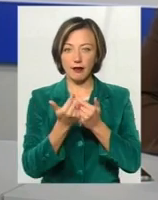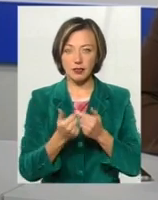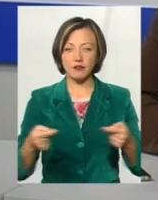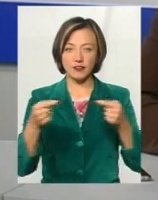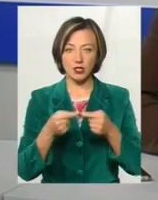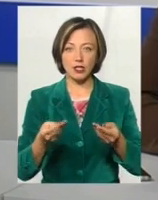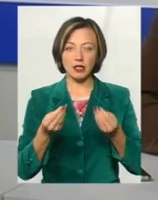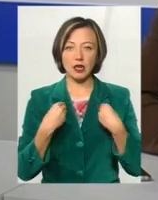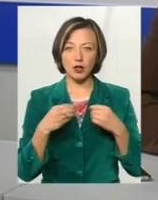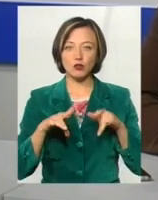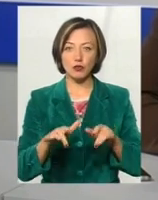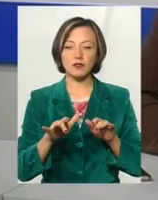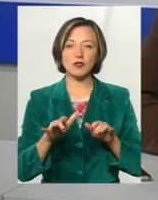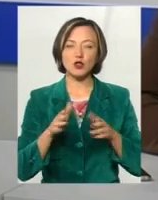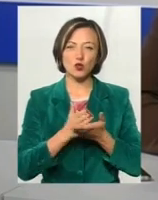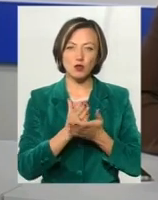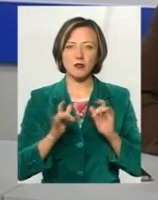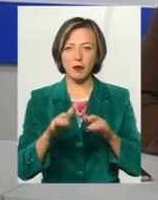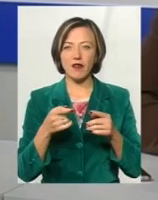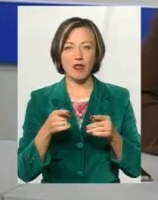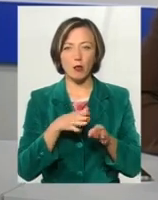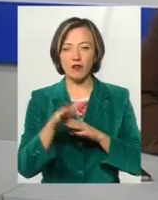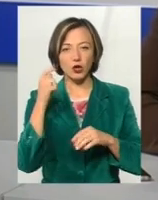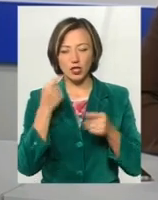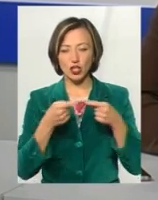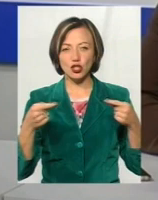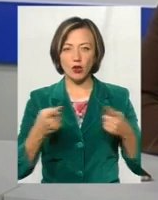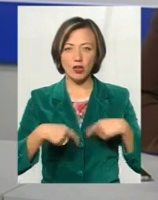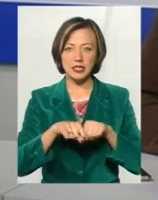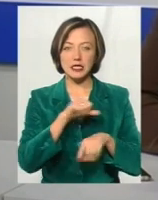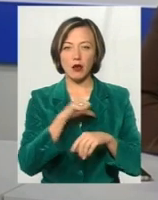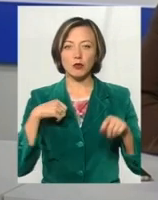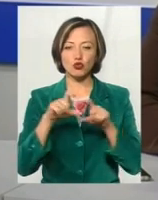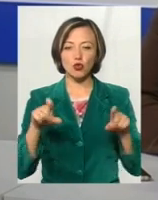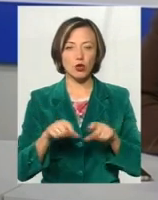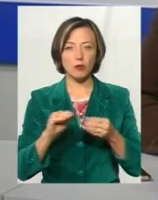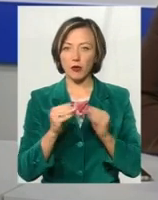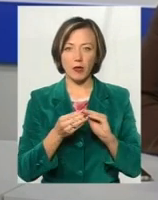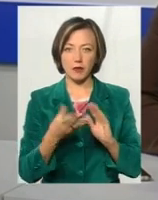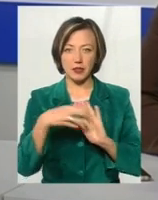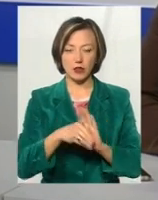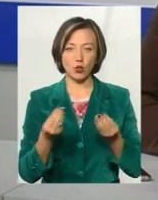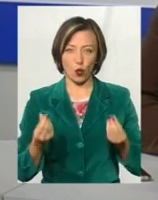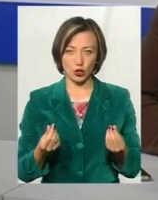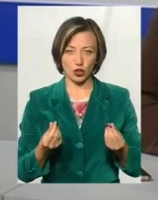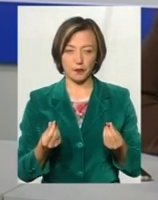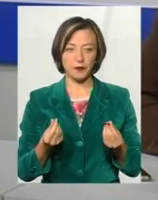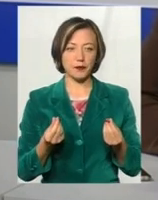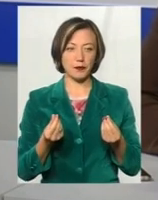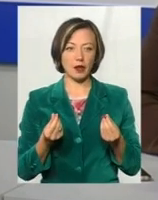їх нам надає служба у справах неповнолітніх, інші організації, самі школи. Тому тут не проблема закласти ці кошти.